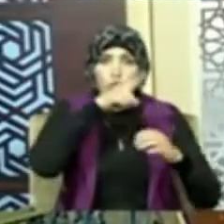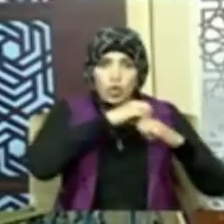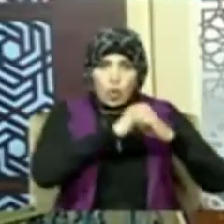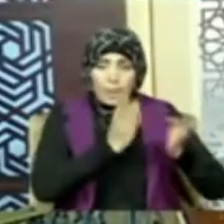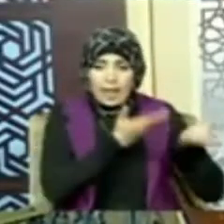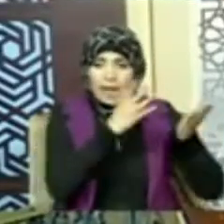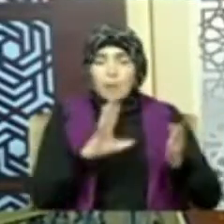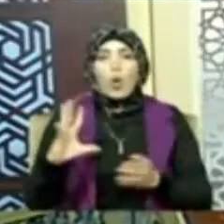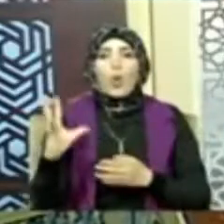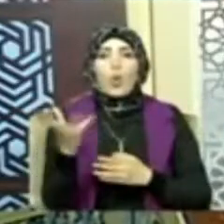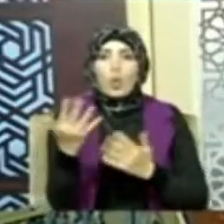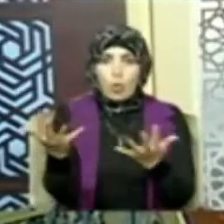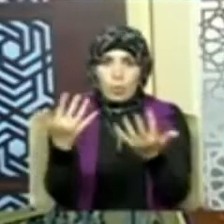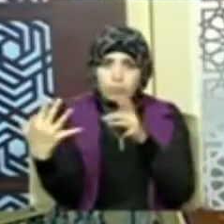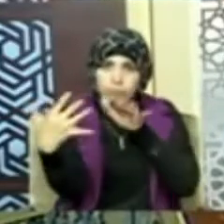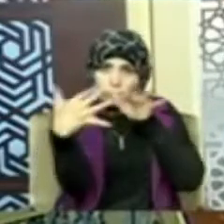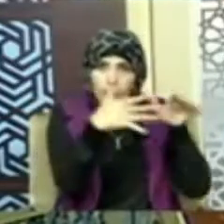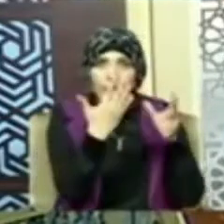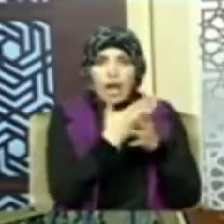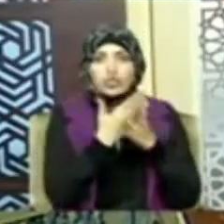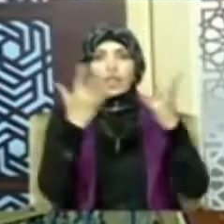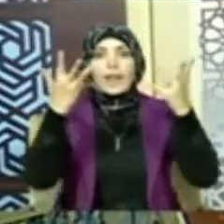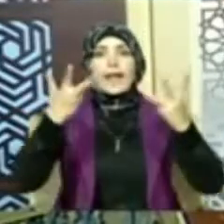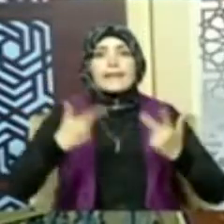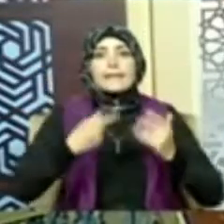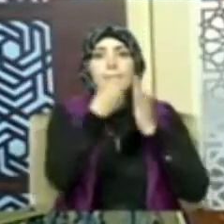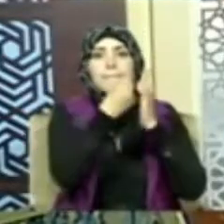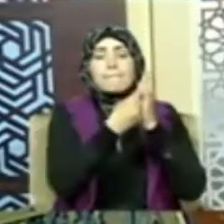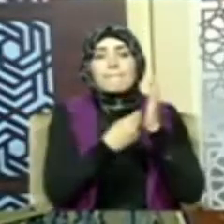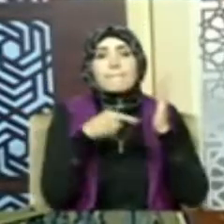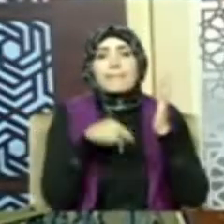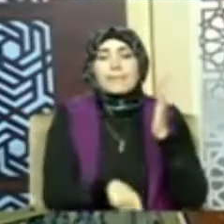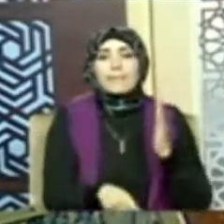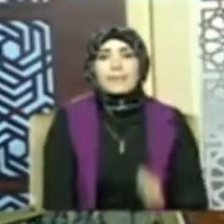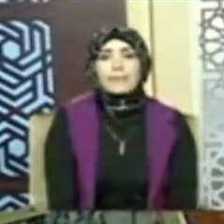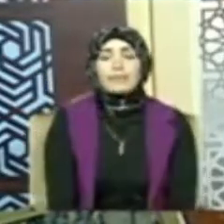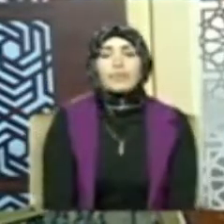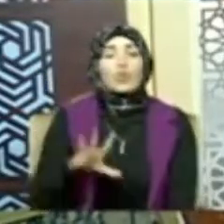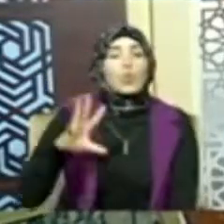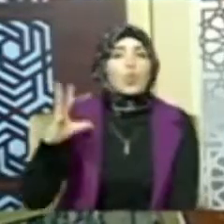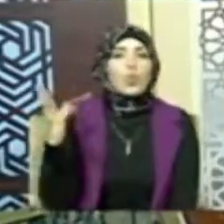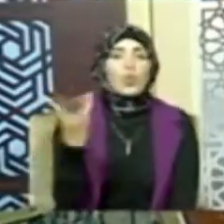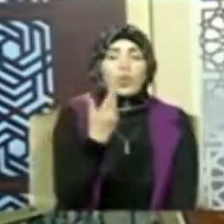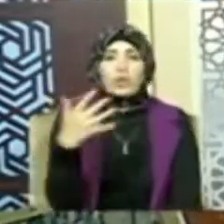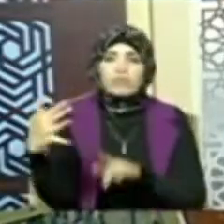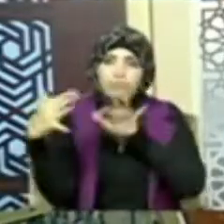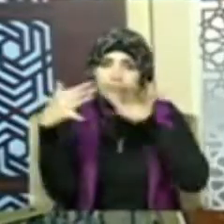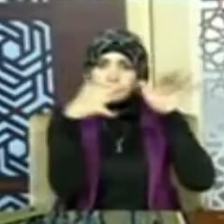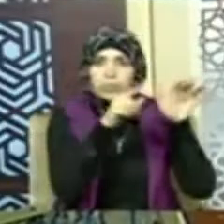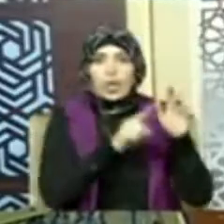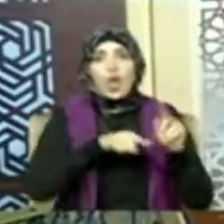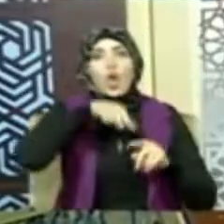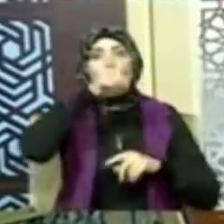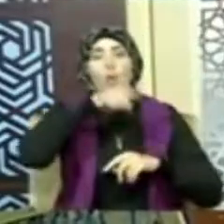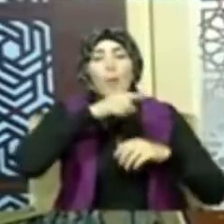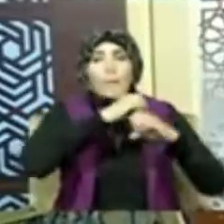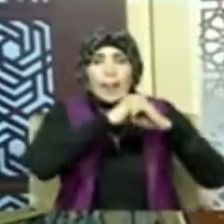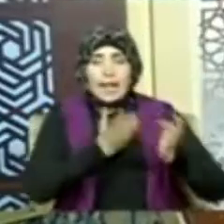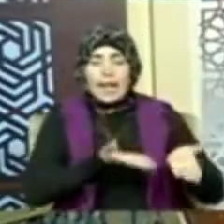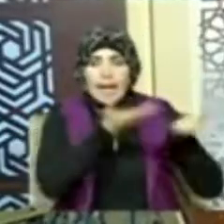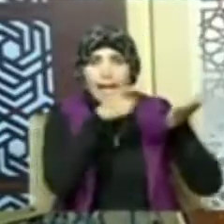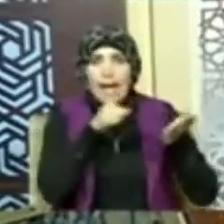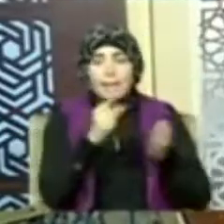فستذكرون ما أقول لكم من ضرورة العودة إلى الله والوقوف إلى